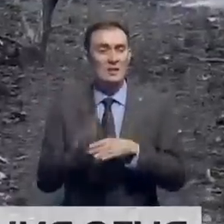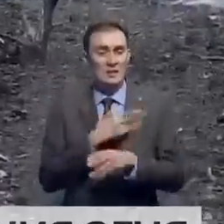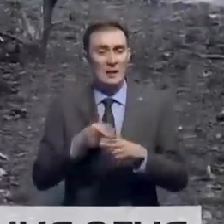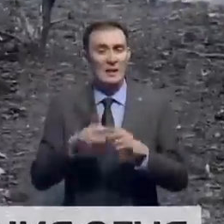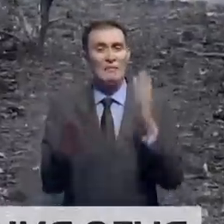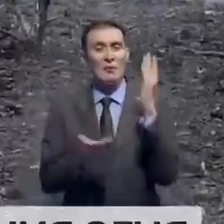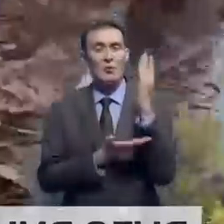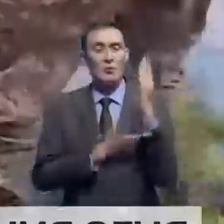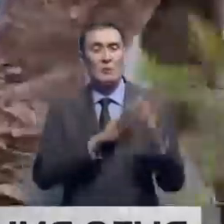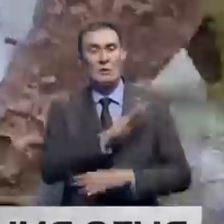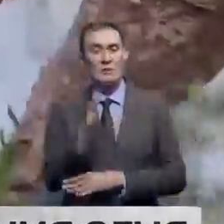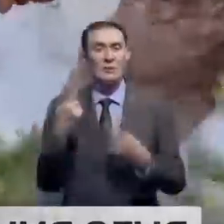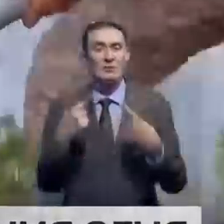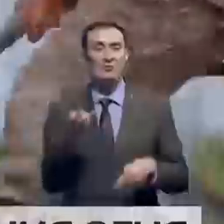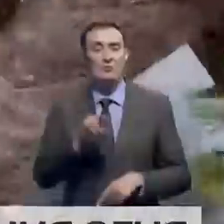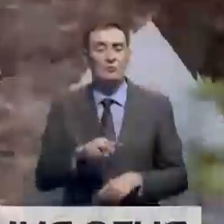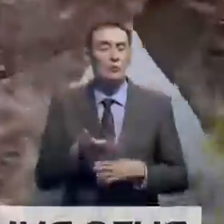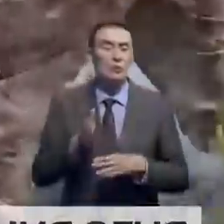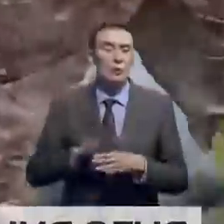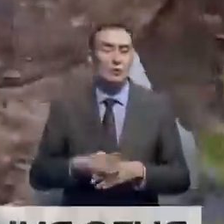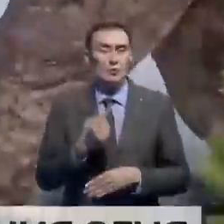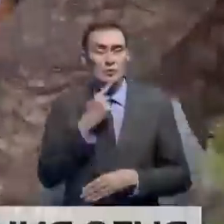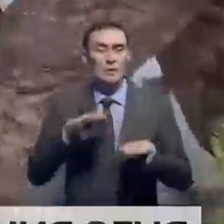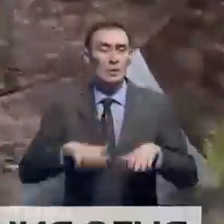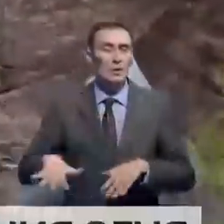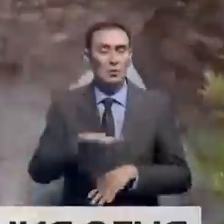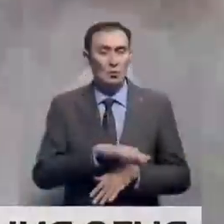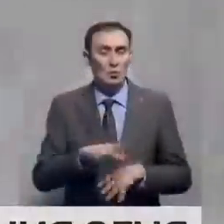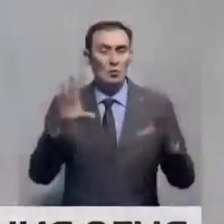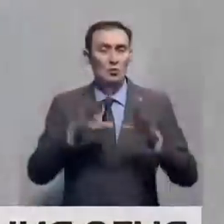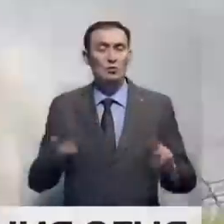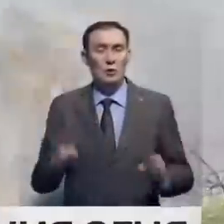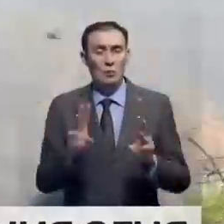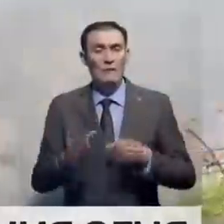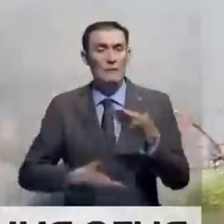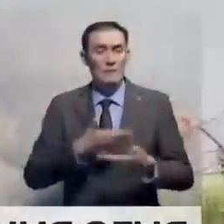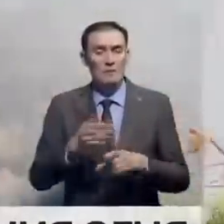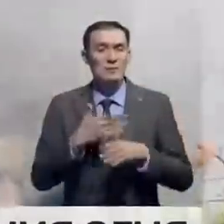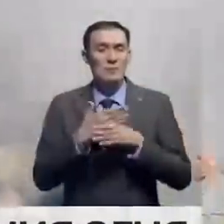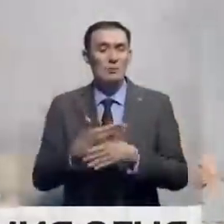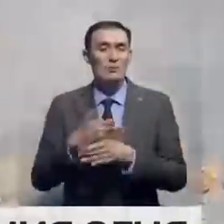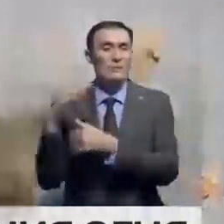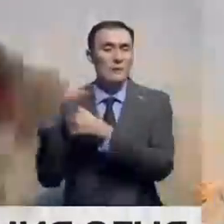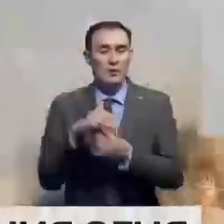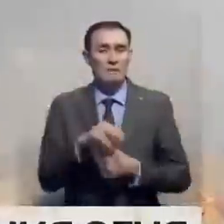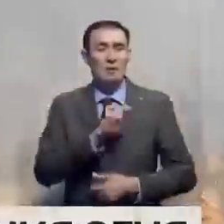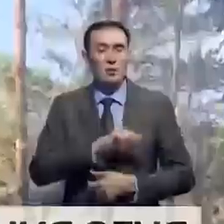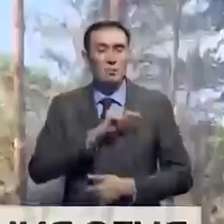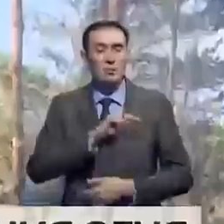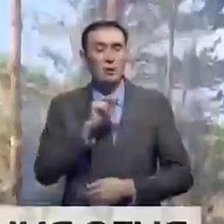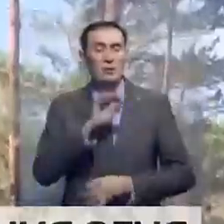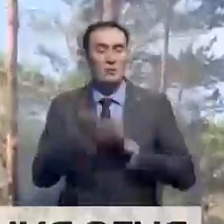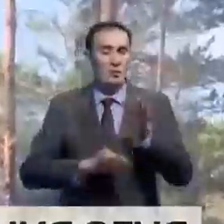этого рубят лес по двум другим с учетом труднодоступной местности тушит огонь в пешем порядке и с воздуха Работа идет